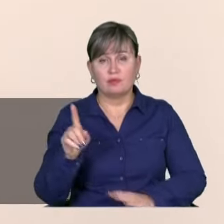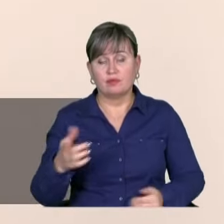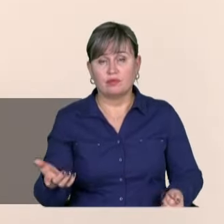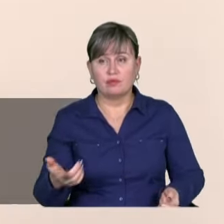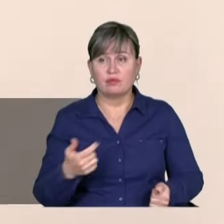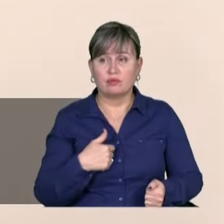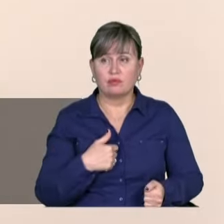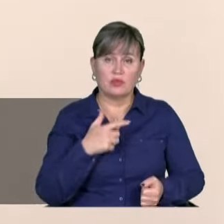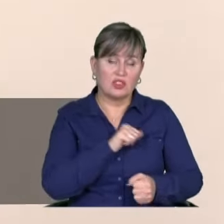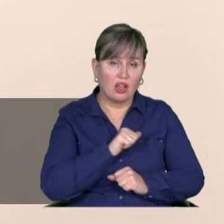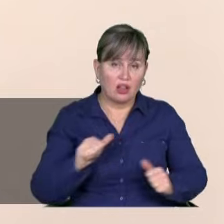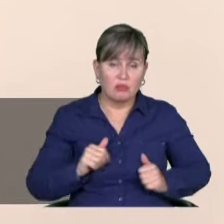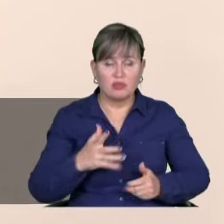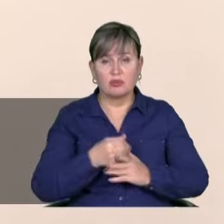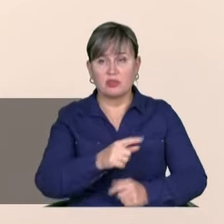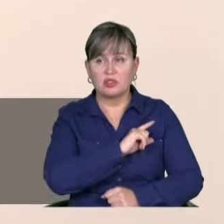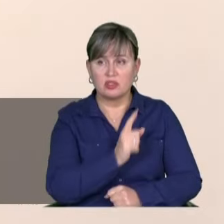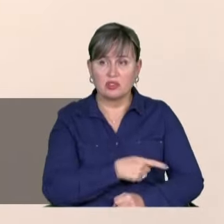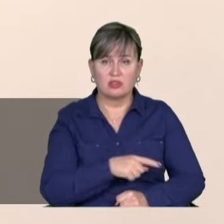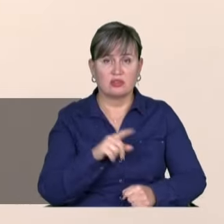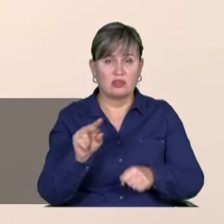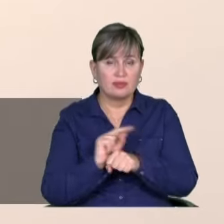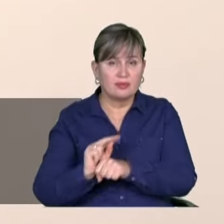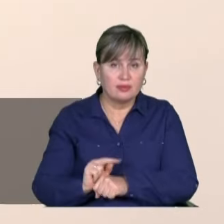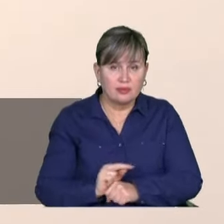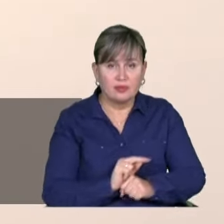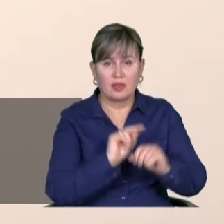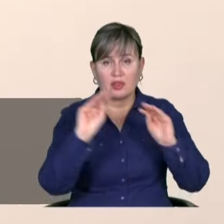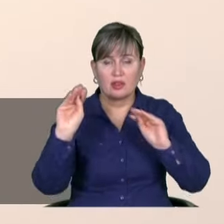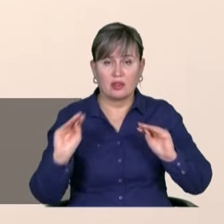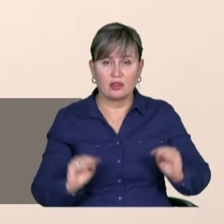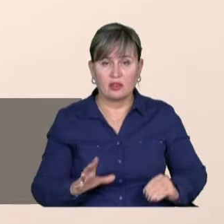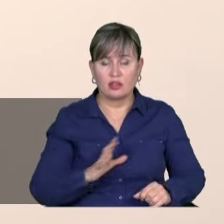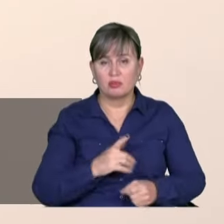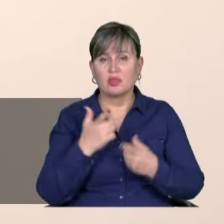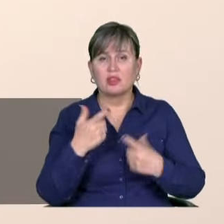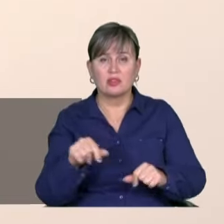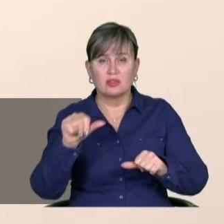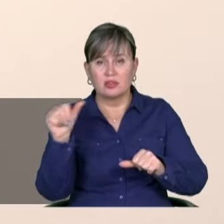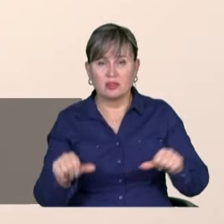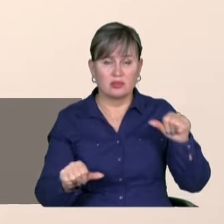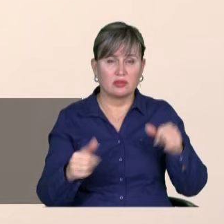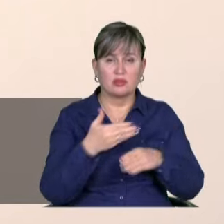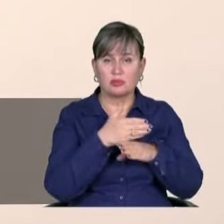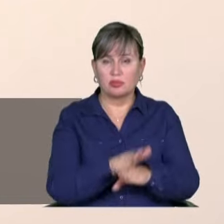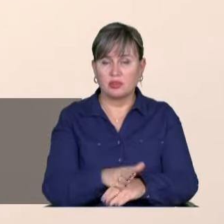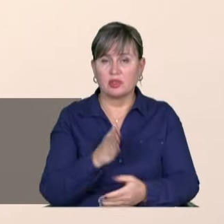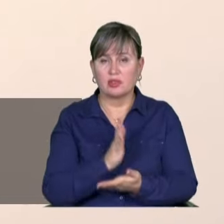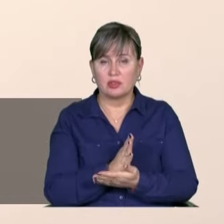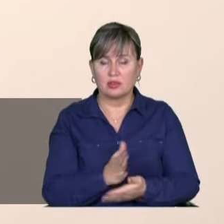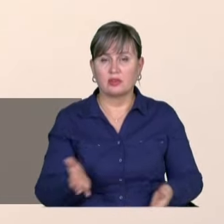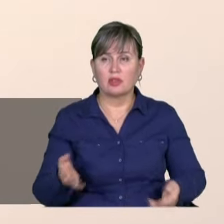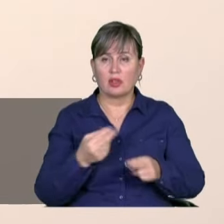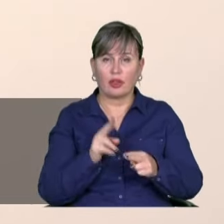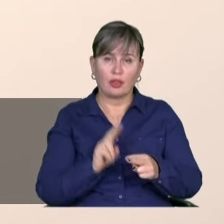собственно, ручно, получается, залатал те моменты, то есть те разрывы на крышах мягкой круги,